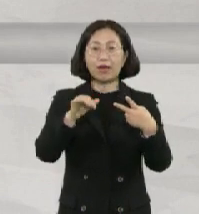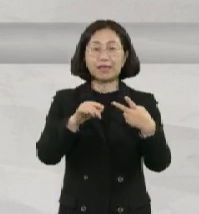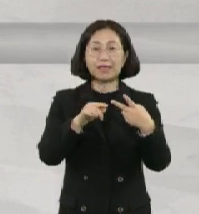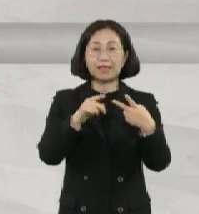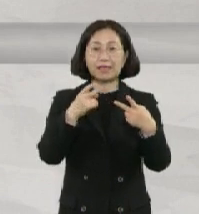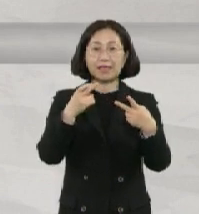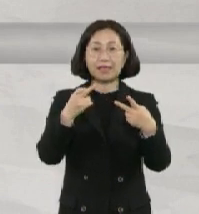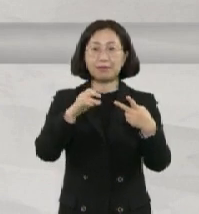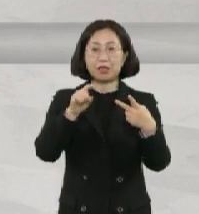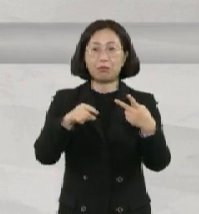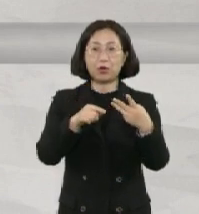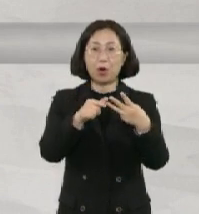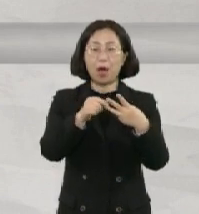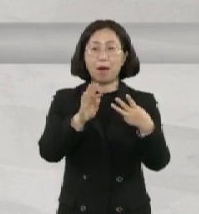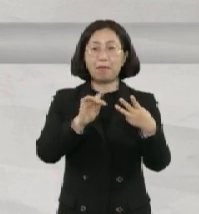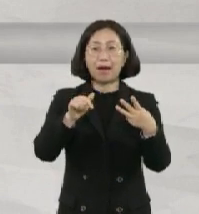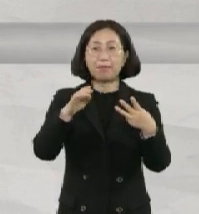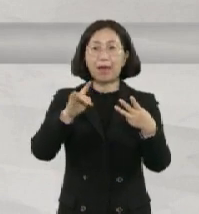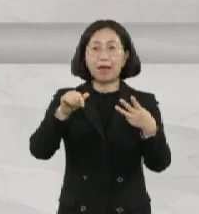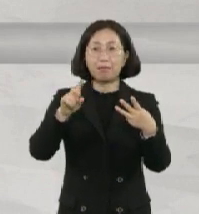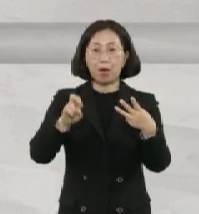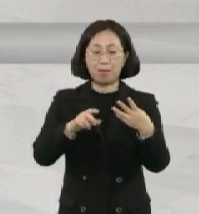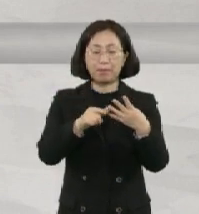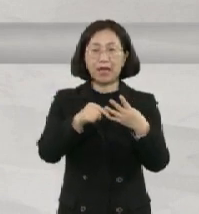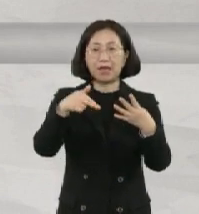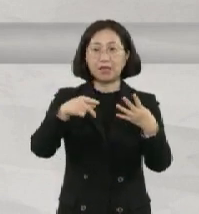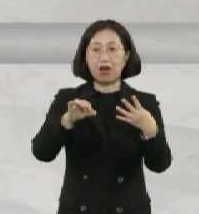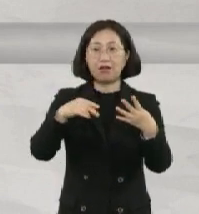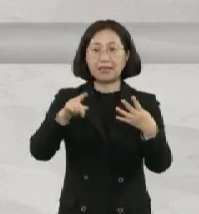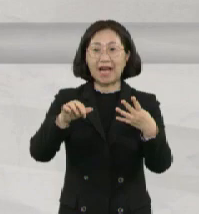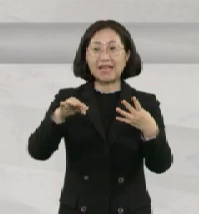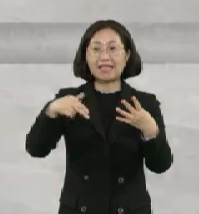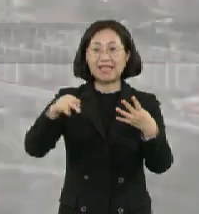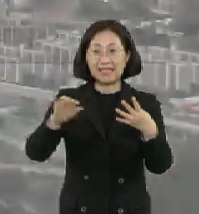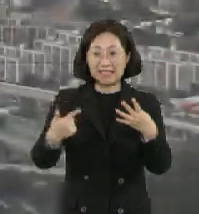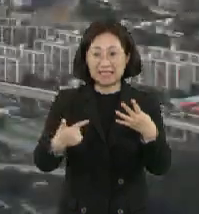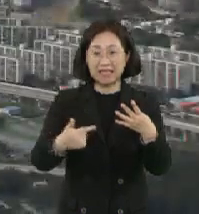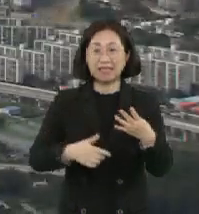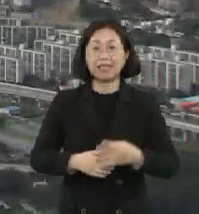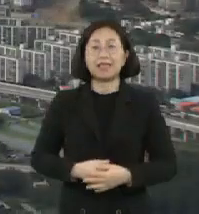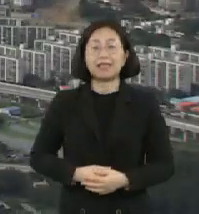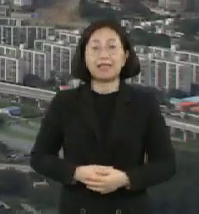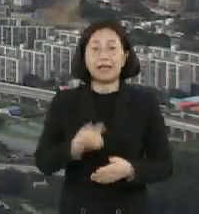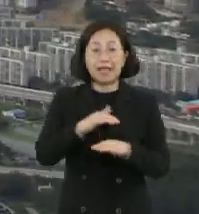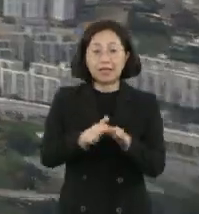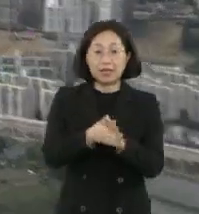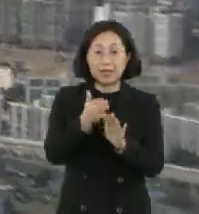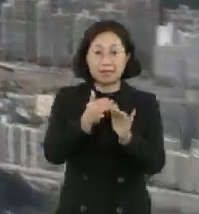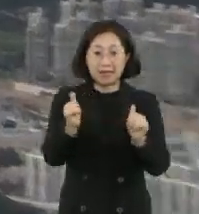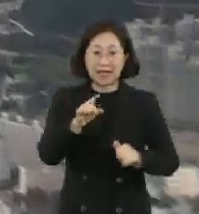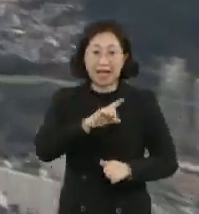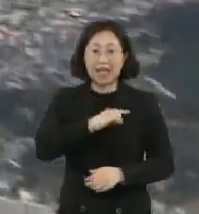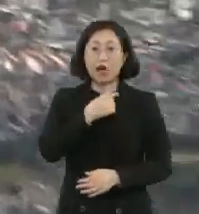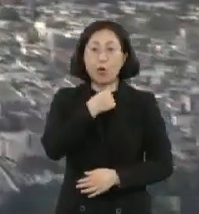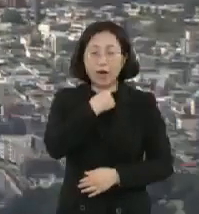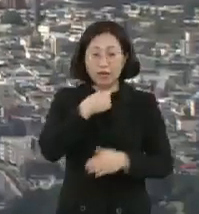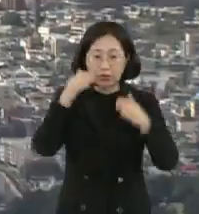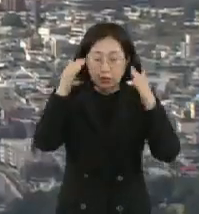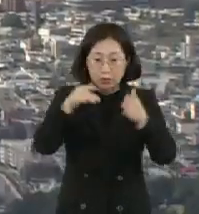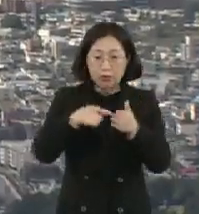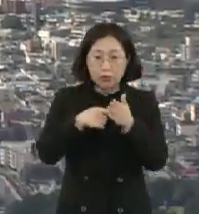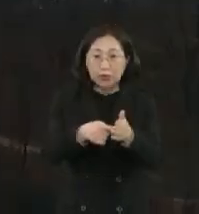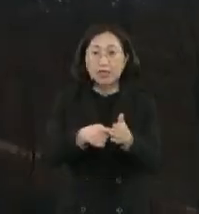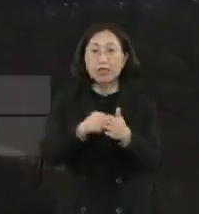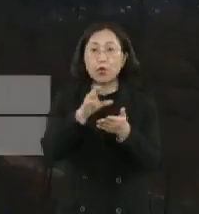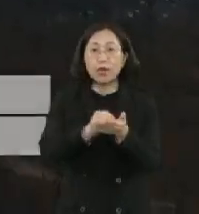백범 7.8% 정상 신 4.4% 순이었습니다 대전 시민들이 가장 바라는 역점 추진